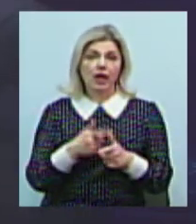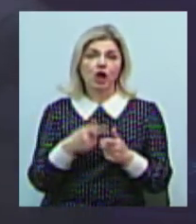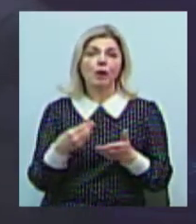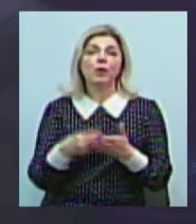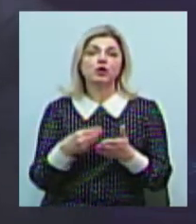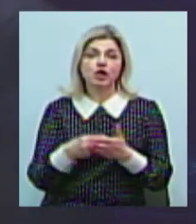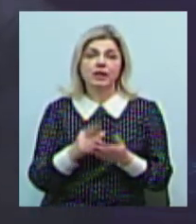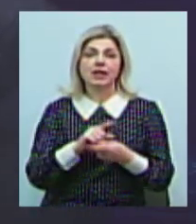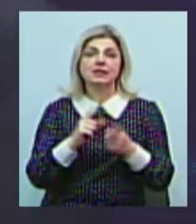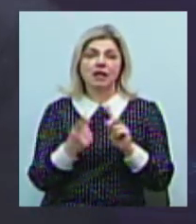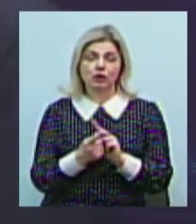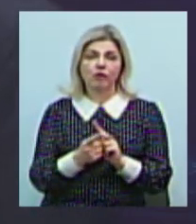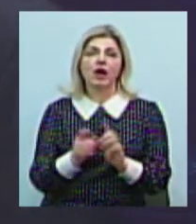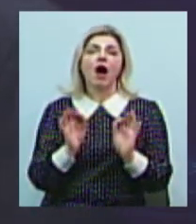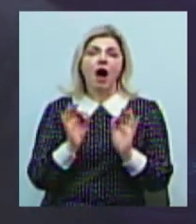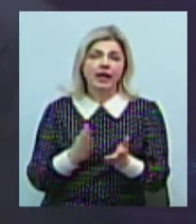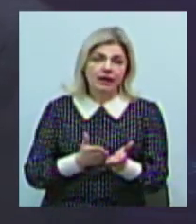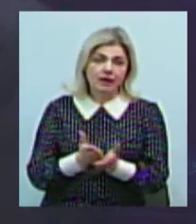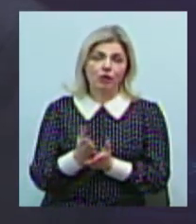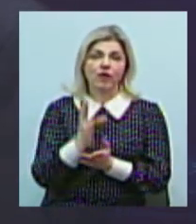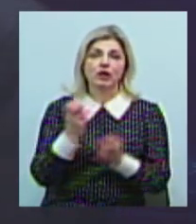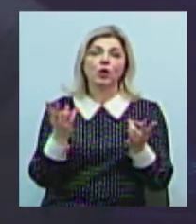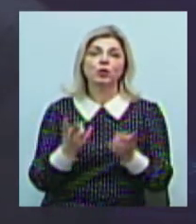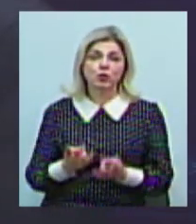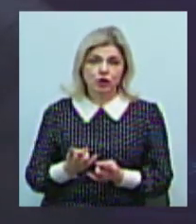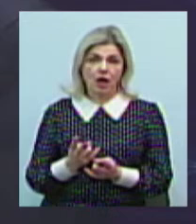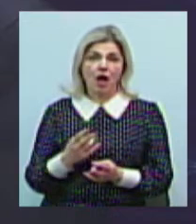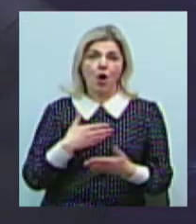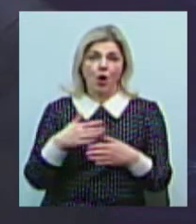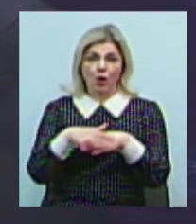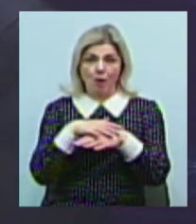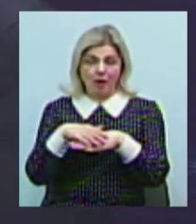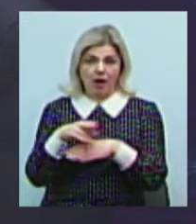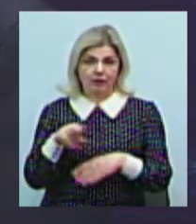становится более орієнтованим на нужди громад і